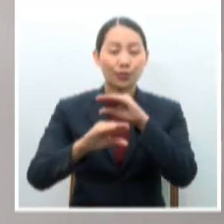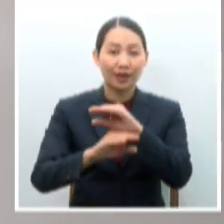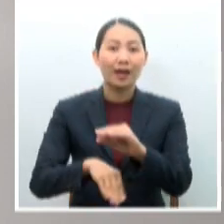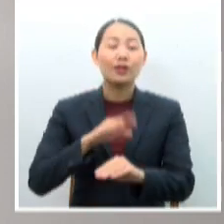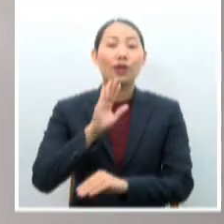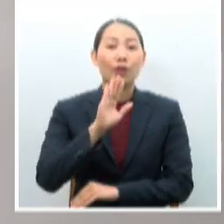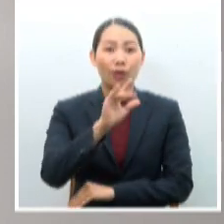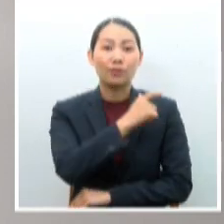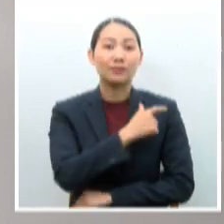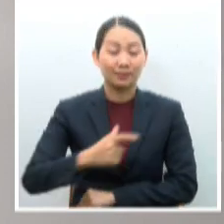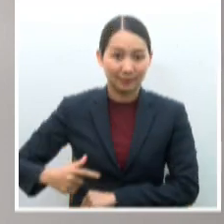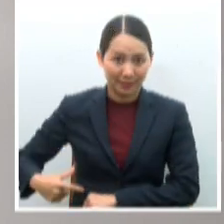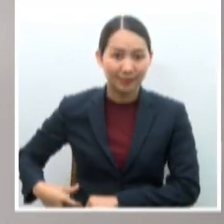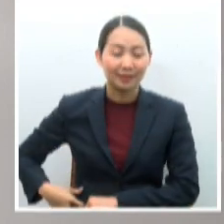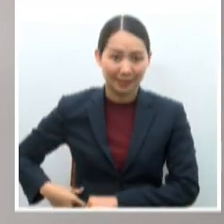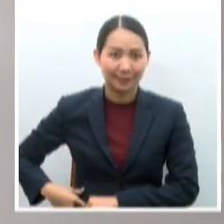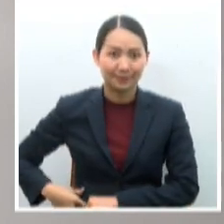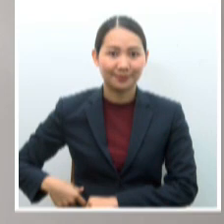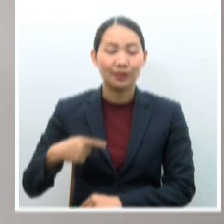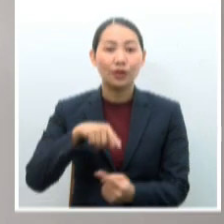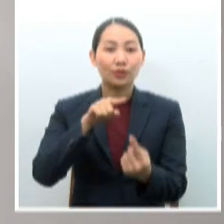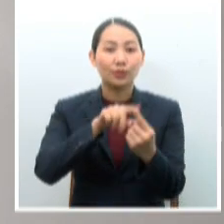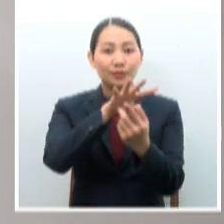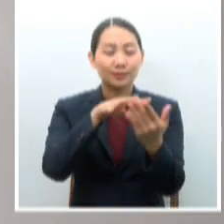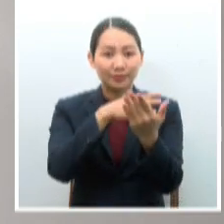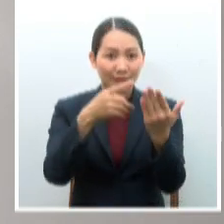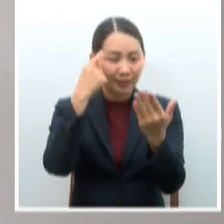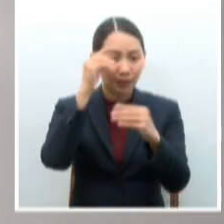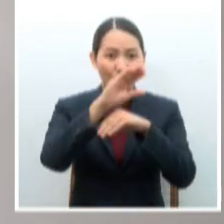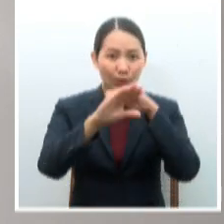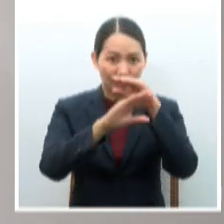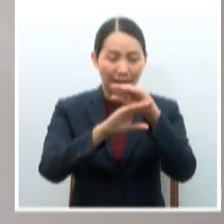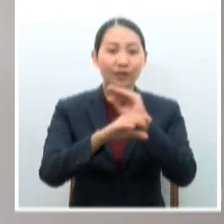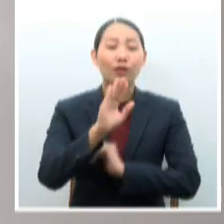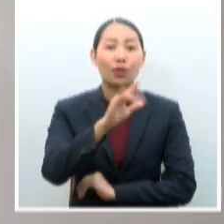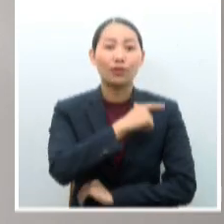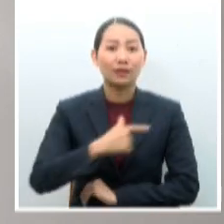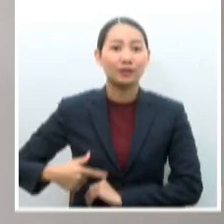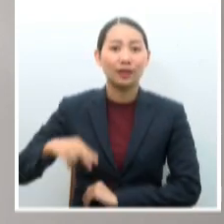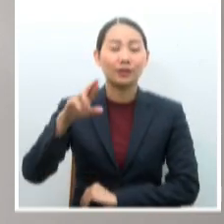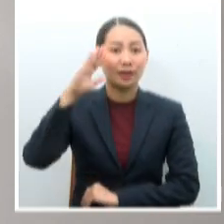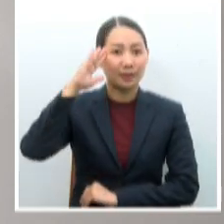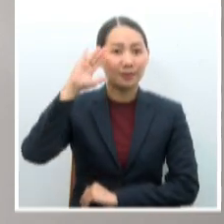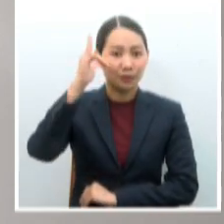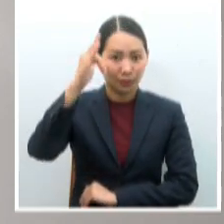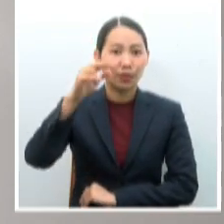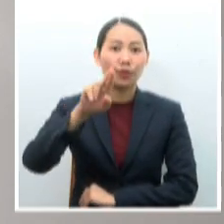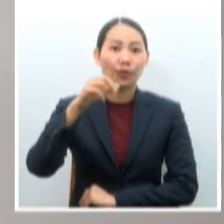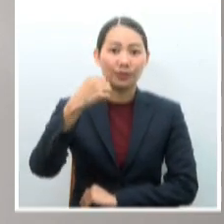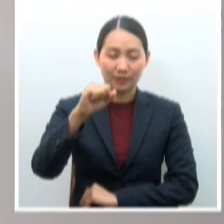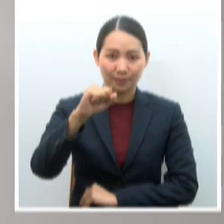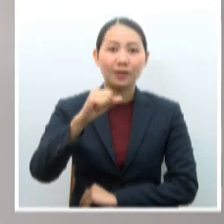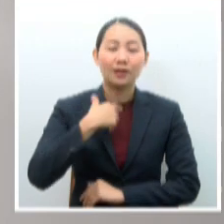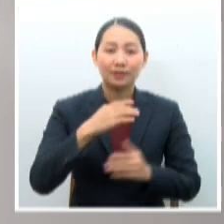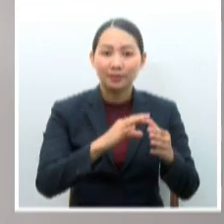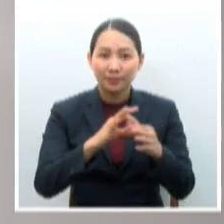สนอในเรื่องราวของการน้อมนำพระบรมราโชบายของในหลวงรัชกาลที่10สู่การปฏิบัติด้านมีทัศนคติที่ถูกต้องต่อบ้านเมืองค่ะส